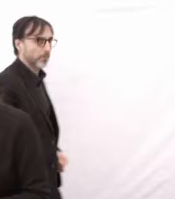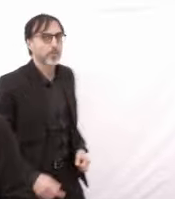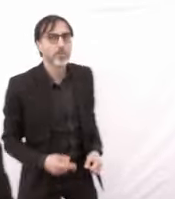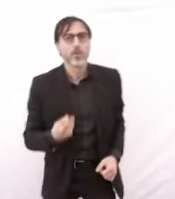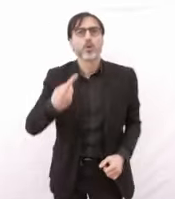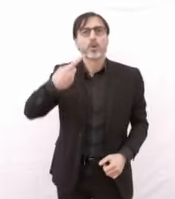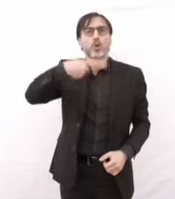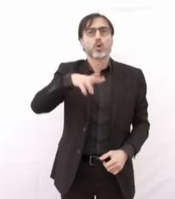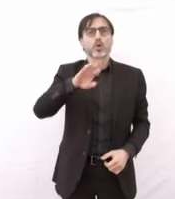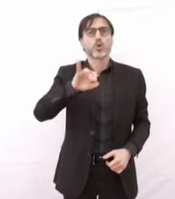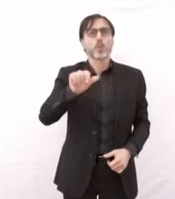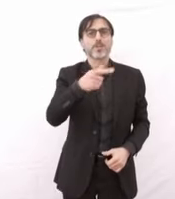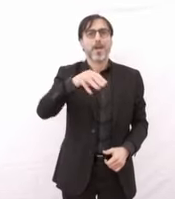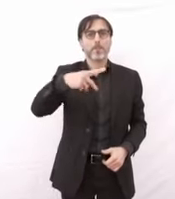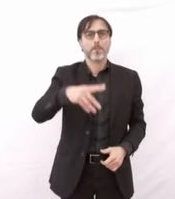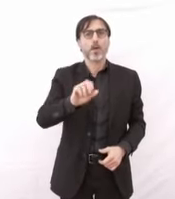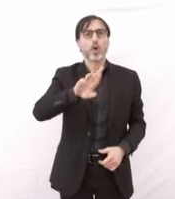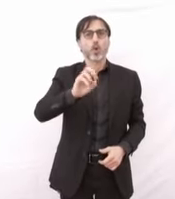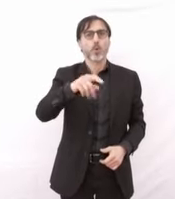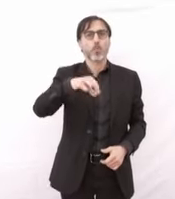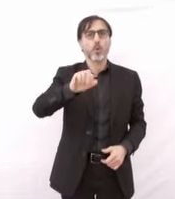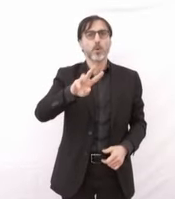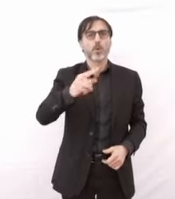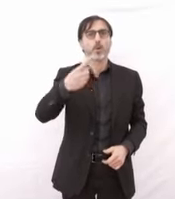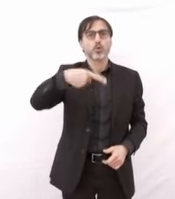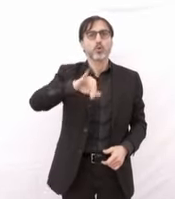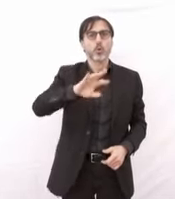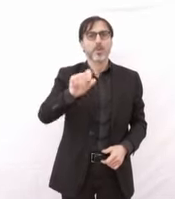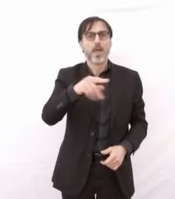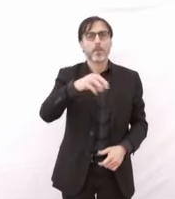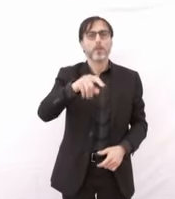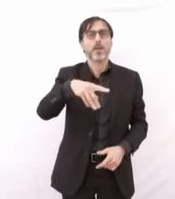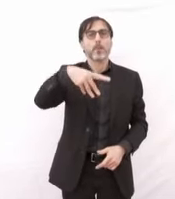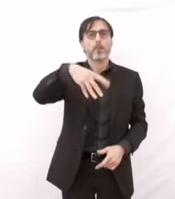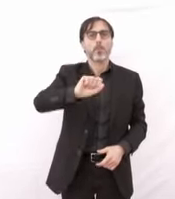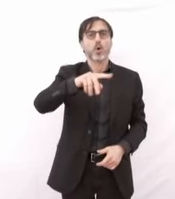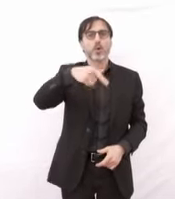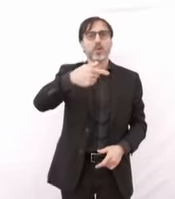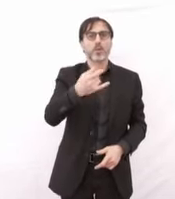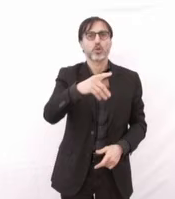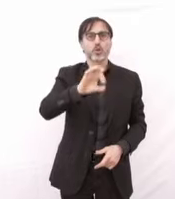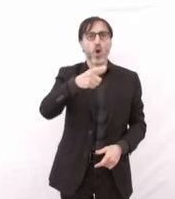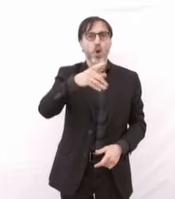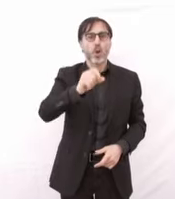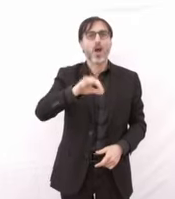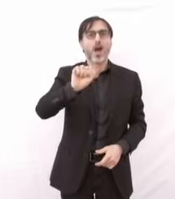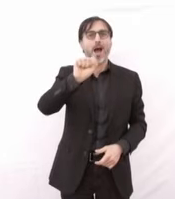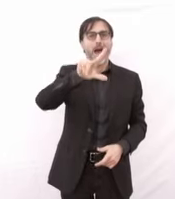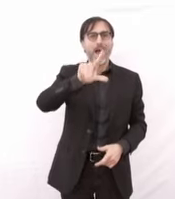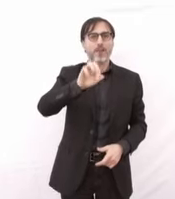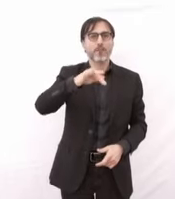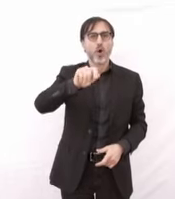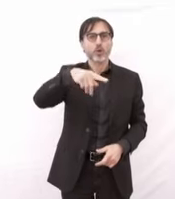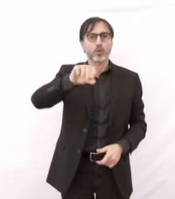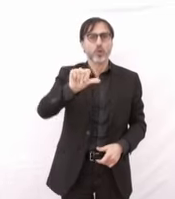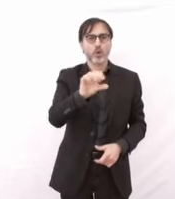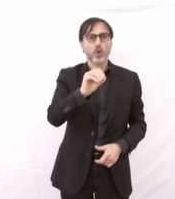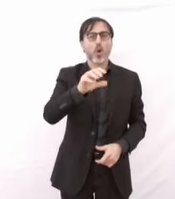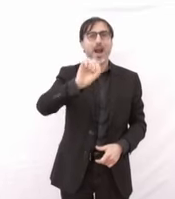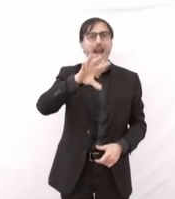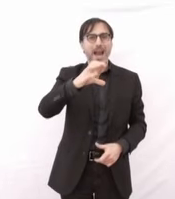Giuseppe Rumore, Giuseppe Monticciolo, Alfonso Canzio,